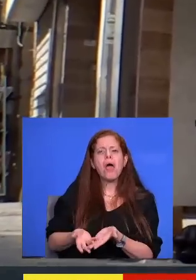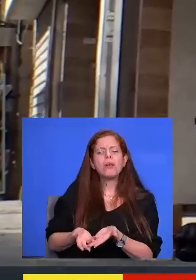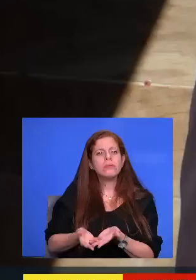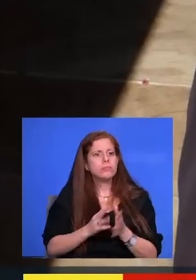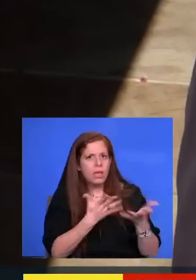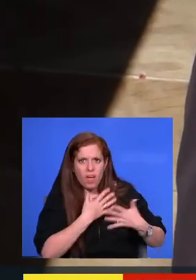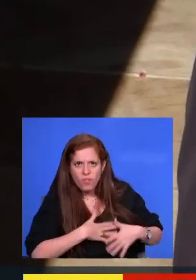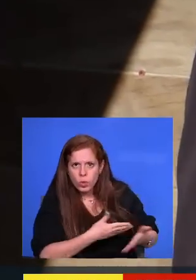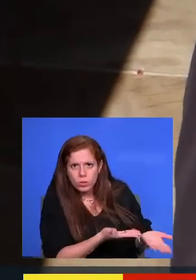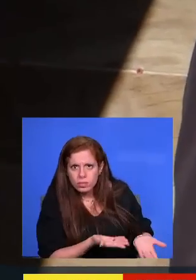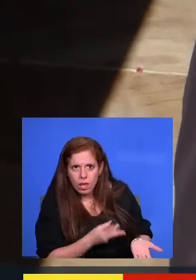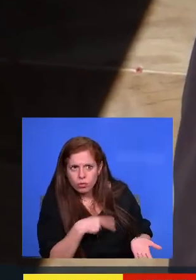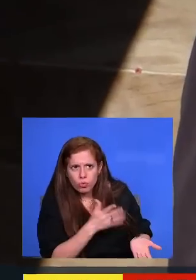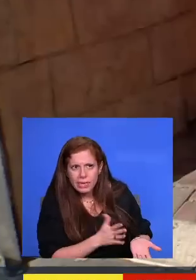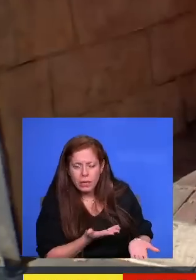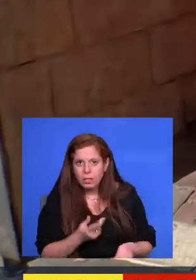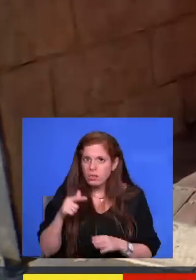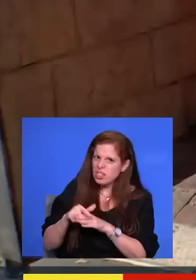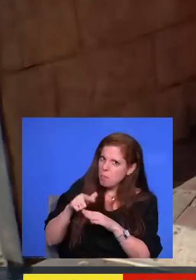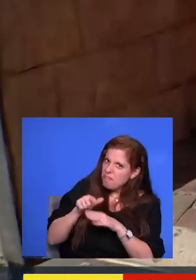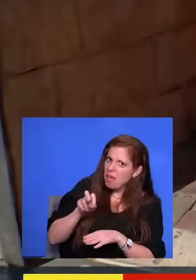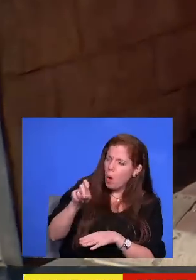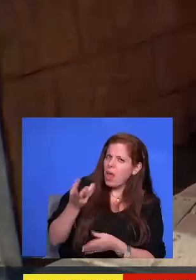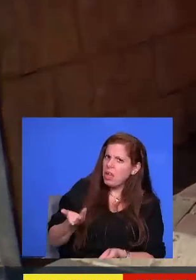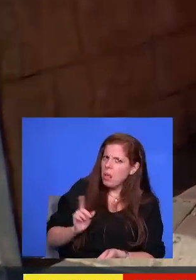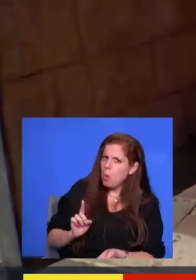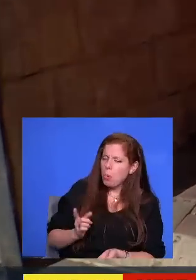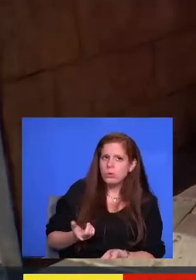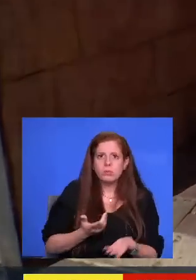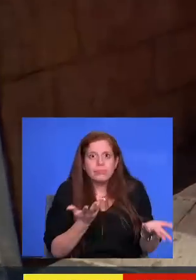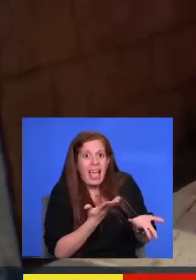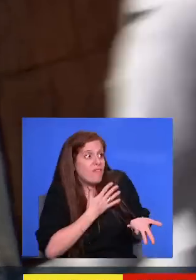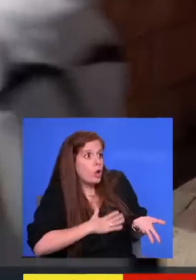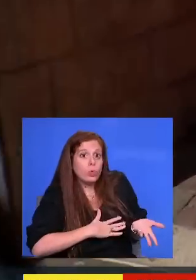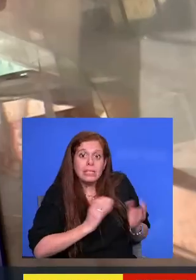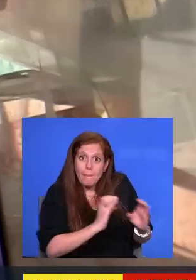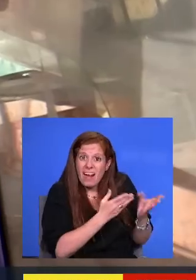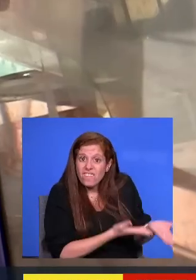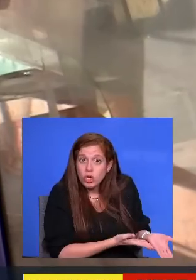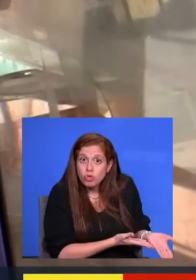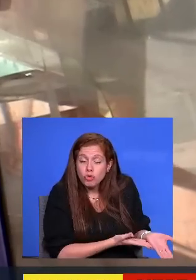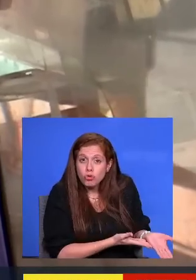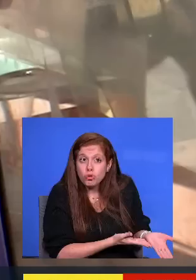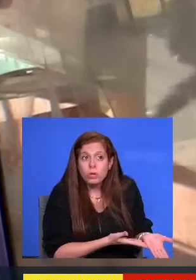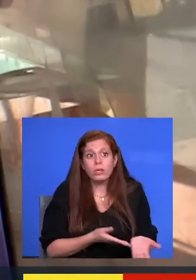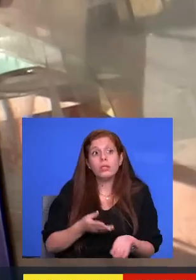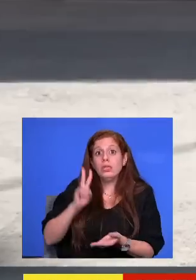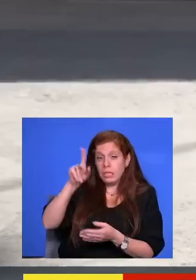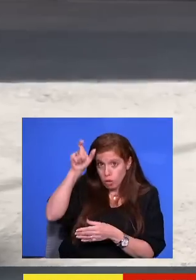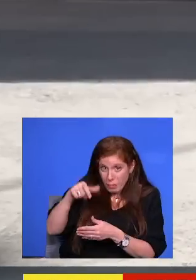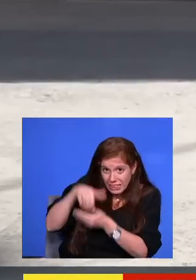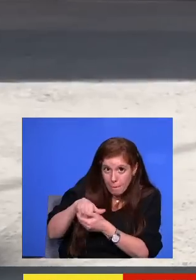רוצה שיעמוד? זה לא מפריע להולכי רגל? אז איפה את רוצה? זה על הכביש, כאילו? יש בן אדם